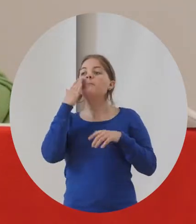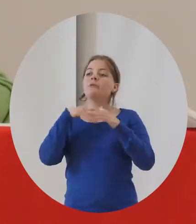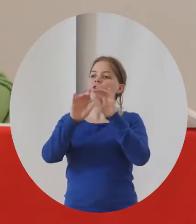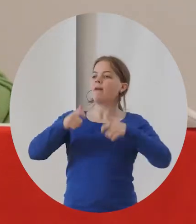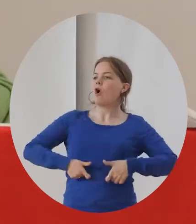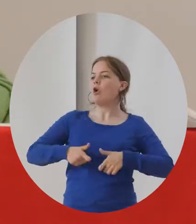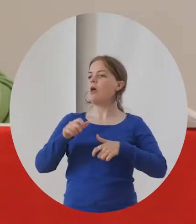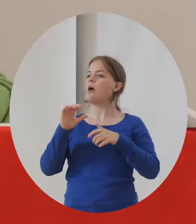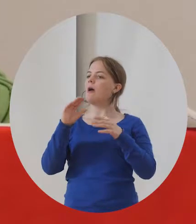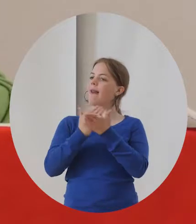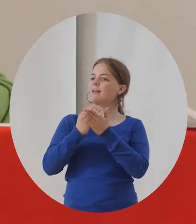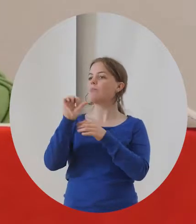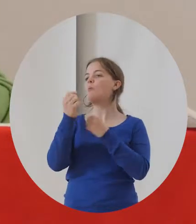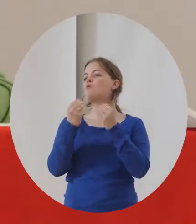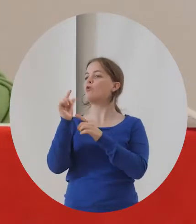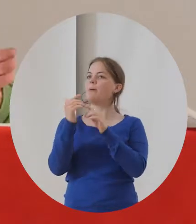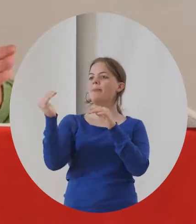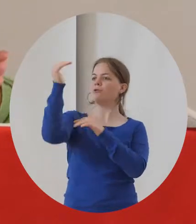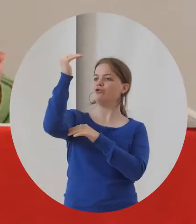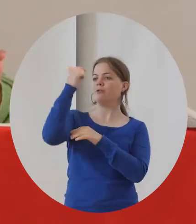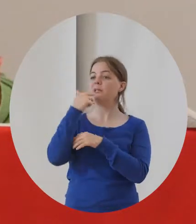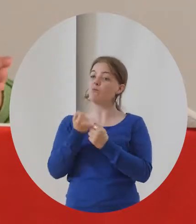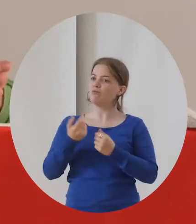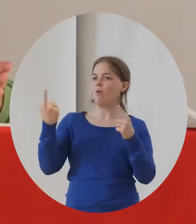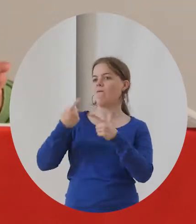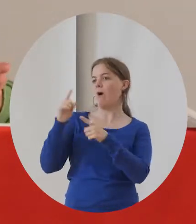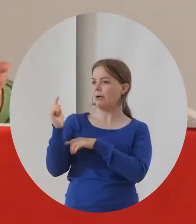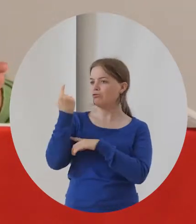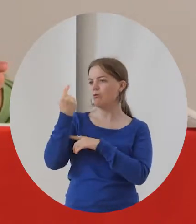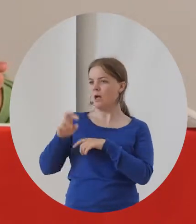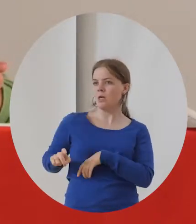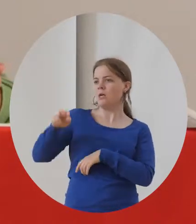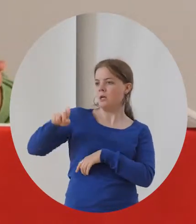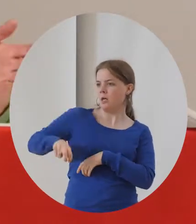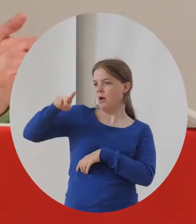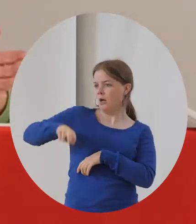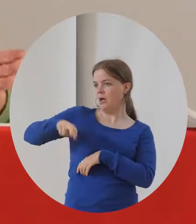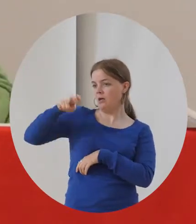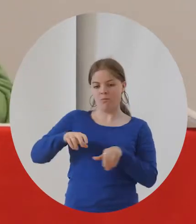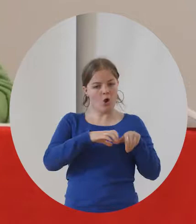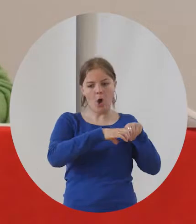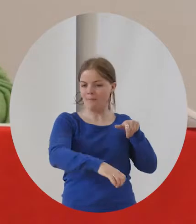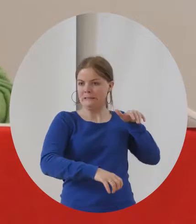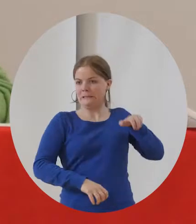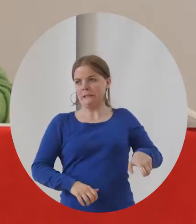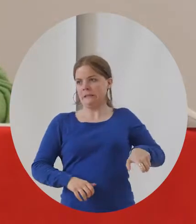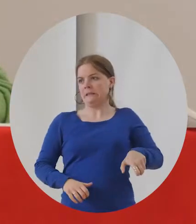ou au deuxième étage, l'escalier, c'est plusieurs fois par jour. Donc, ils ont besoin de la rampe. Et souvent aussi, c'est vécu